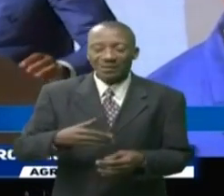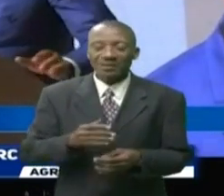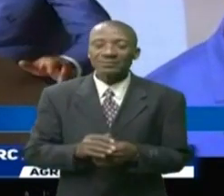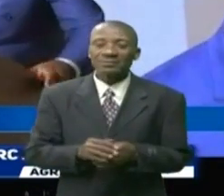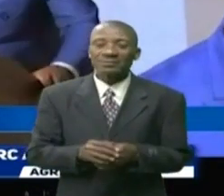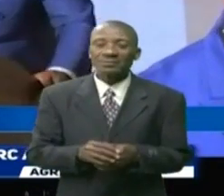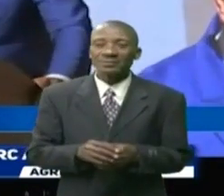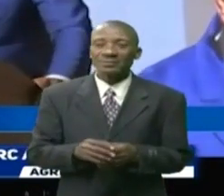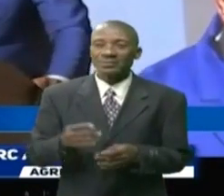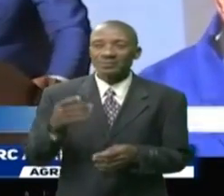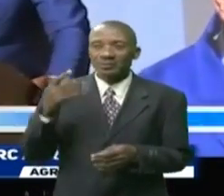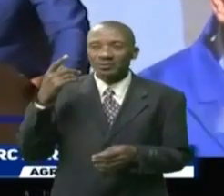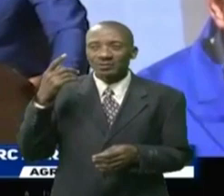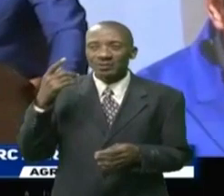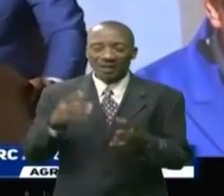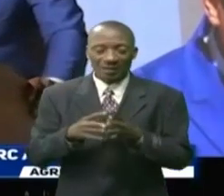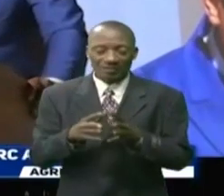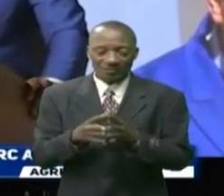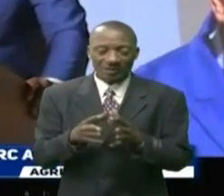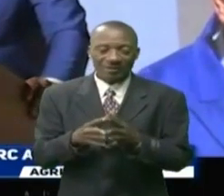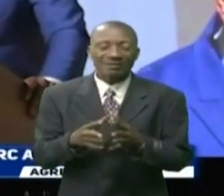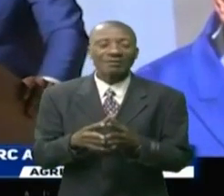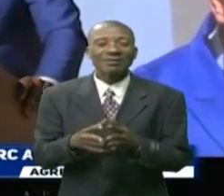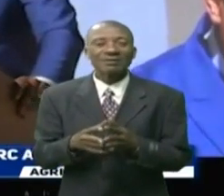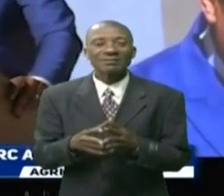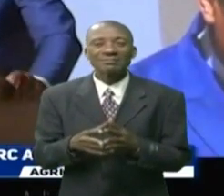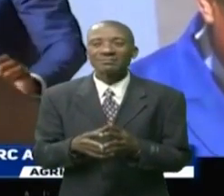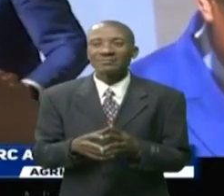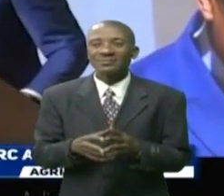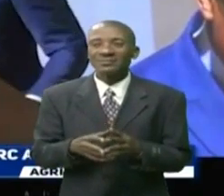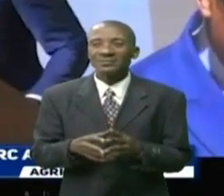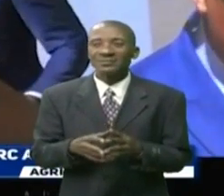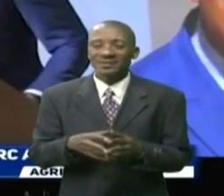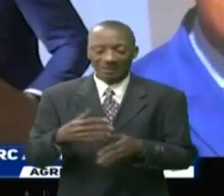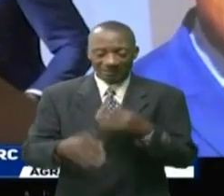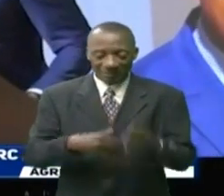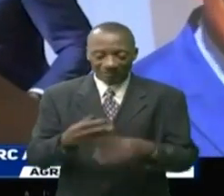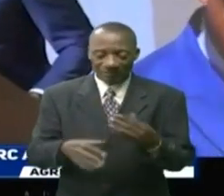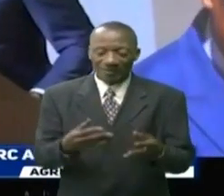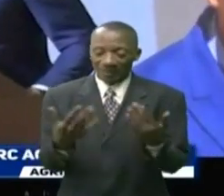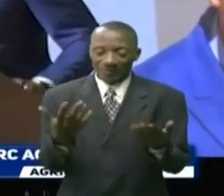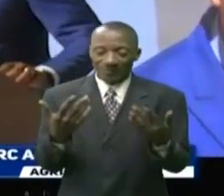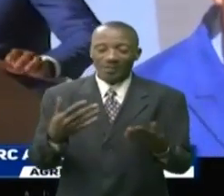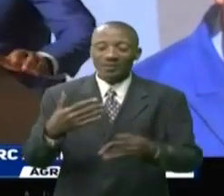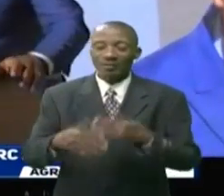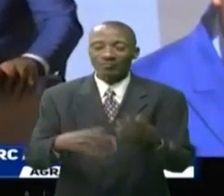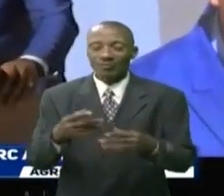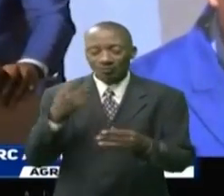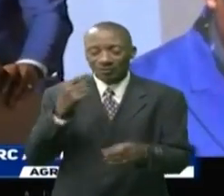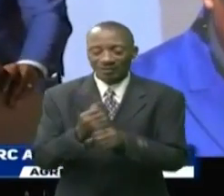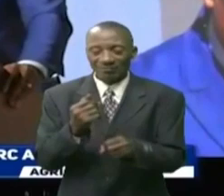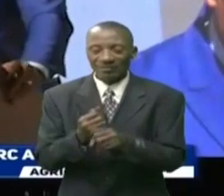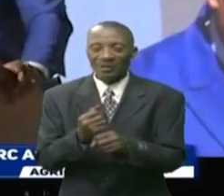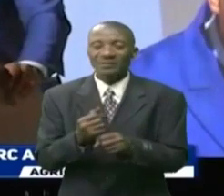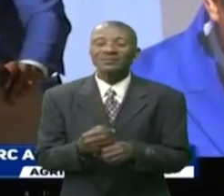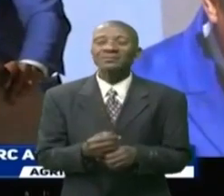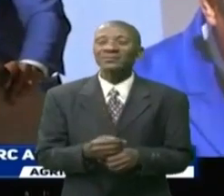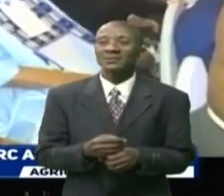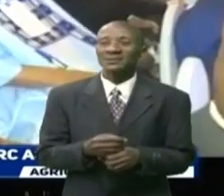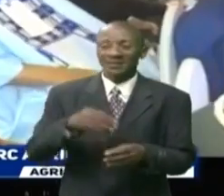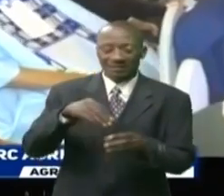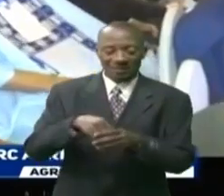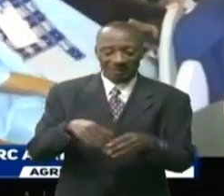reste optimiste quant à la capacité à réveiller le potentiel d'action agricole immense de notre